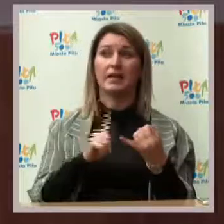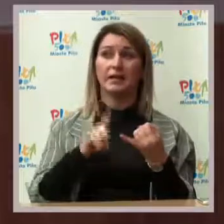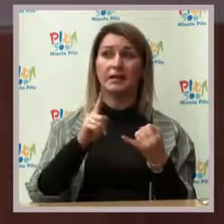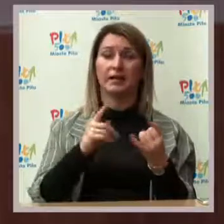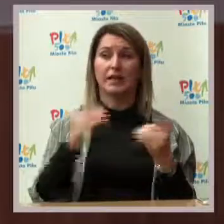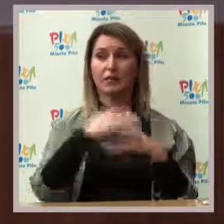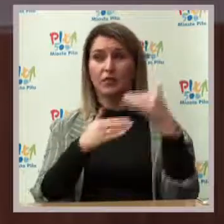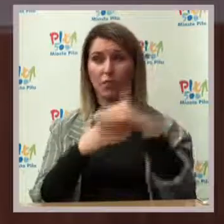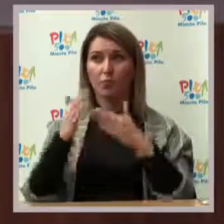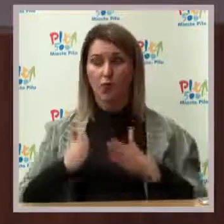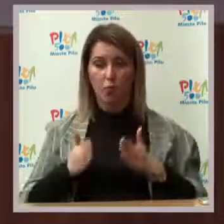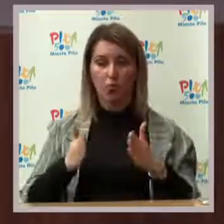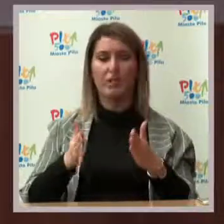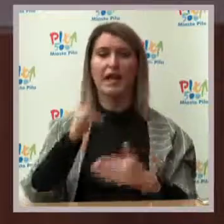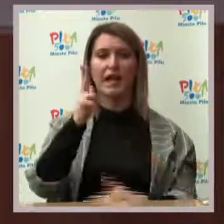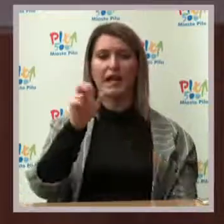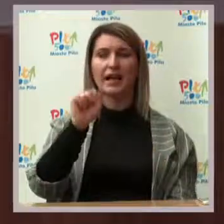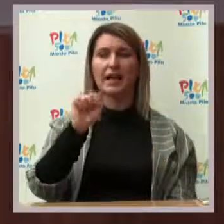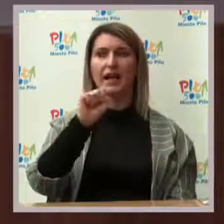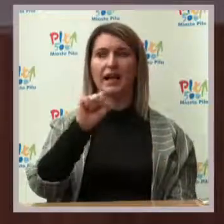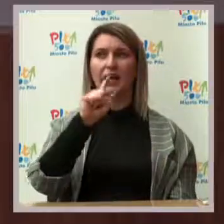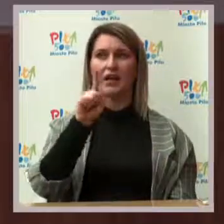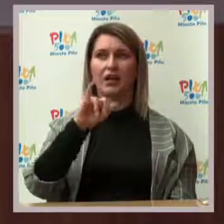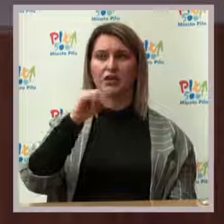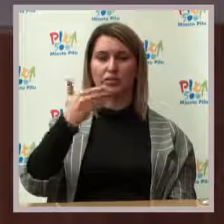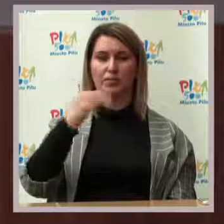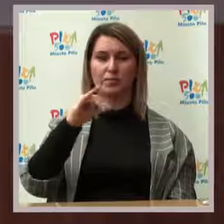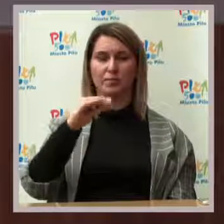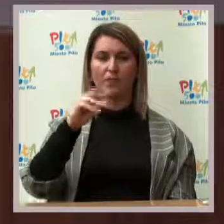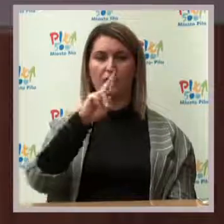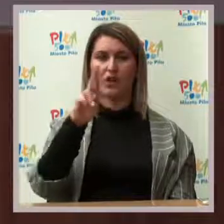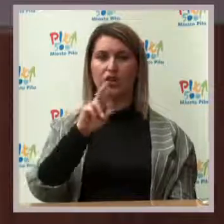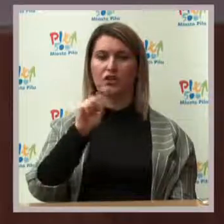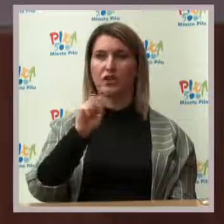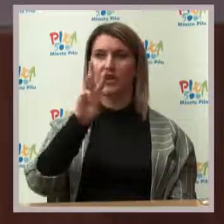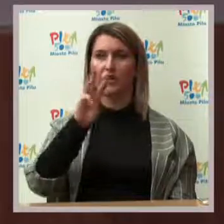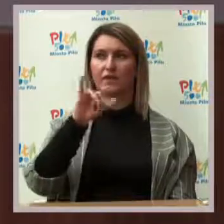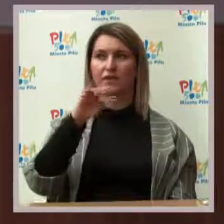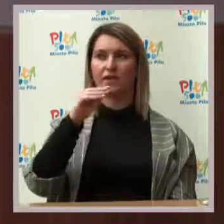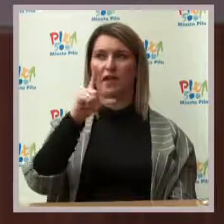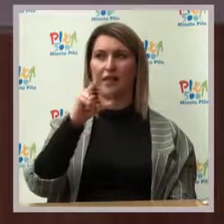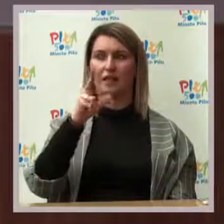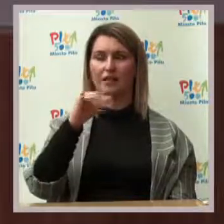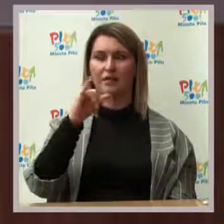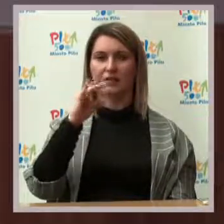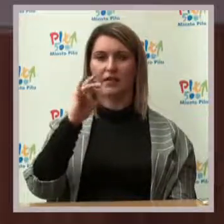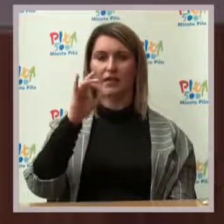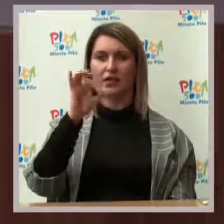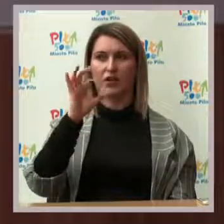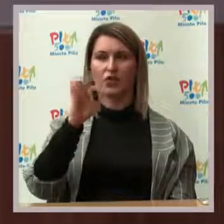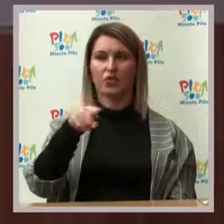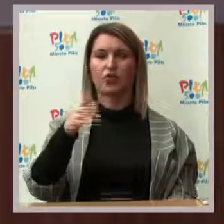zadanie nowe, które musi pojawić się w części Koszyc,